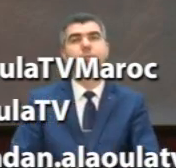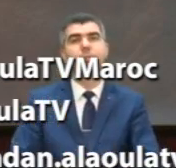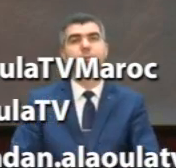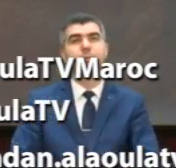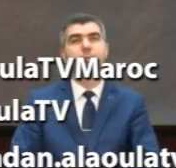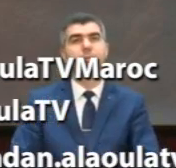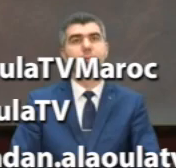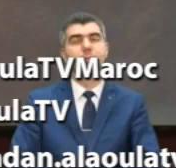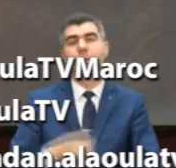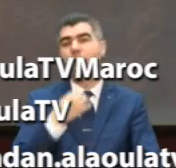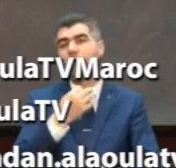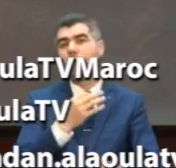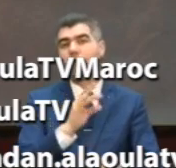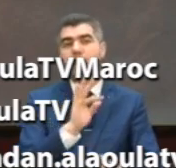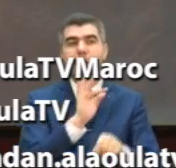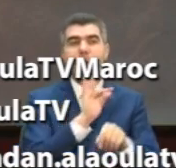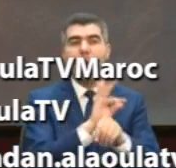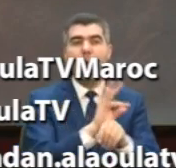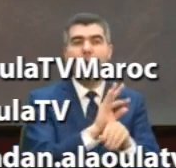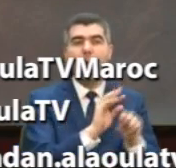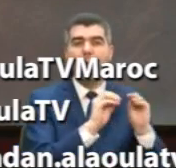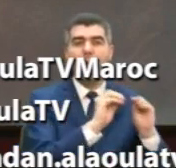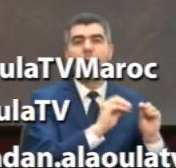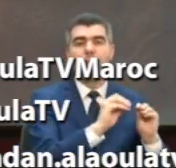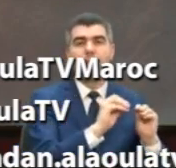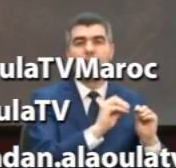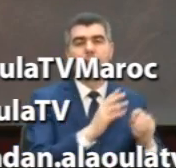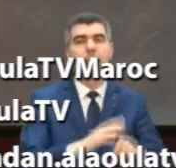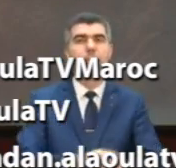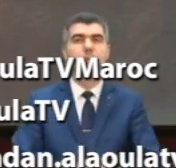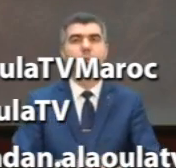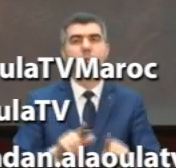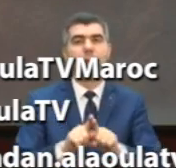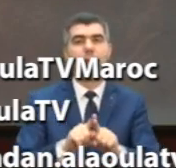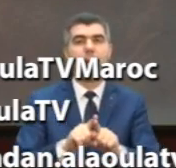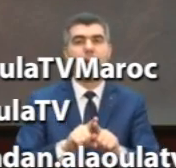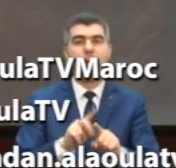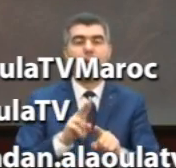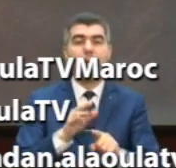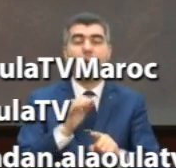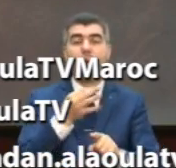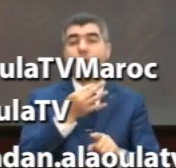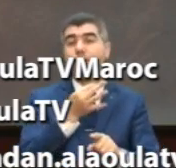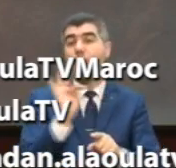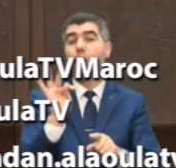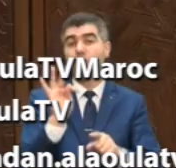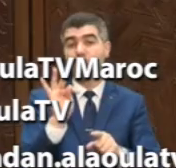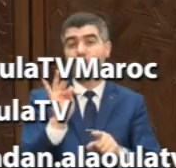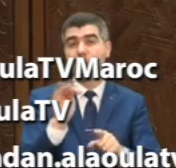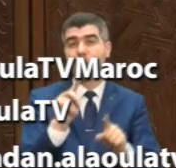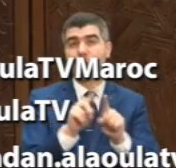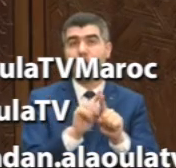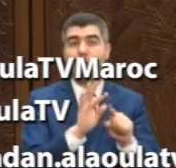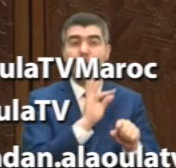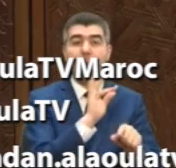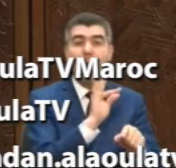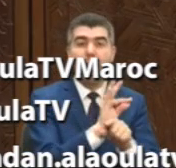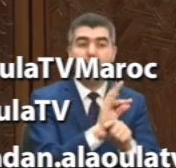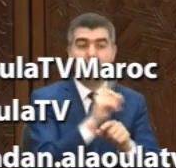يتم تدريس المواد الأساسية التخصصية باللغة الفرنسية مما يشكل عائق التعبير